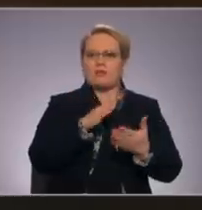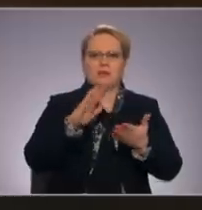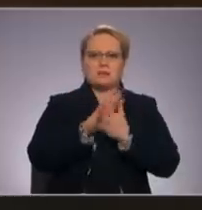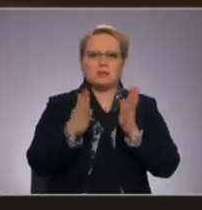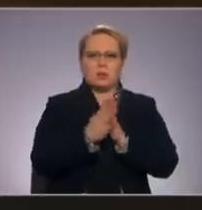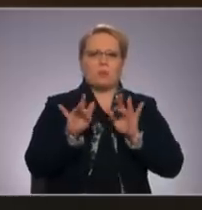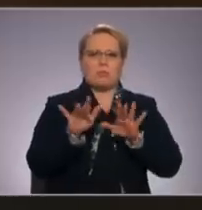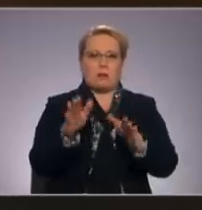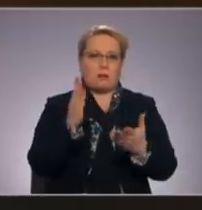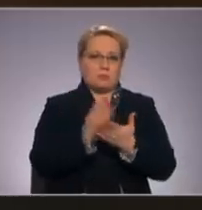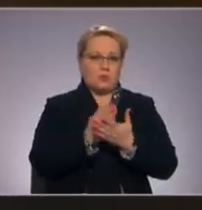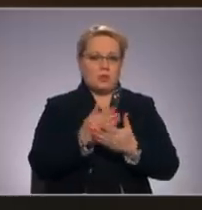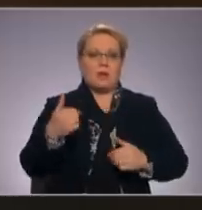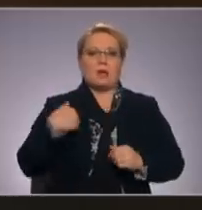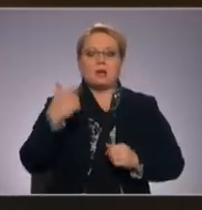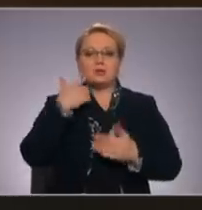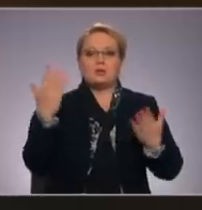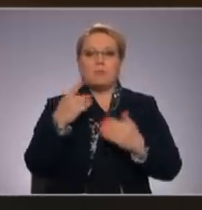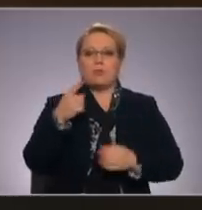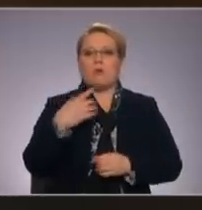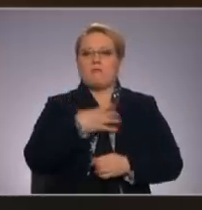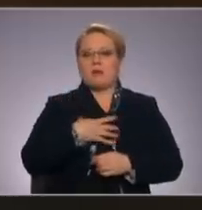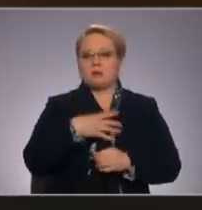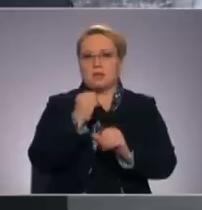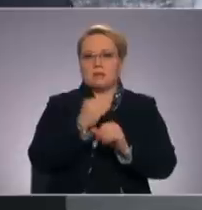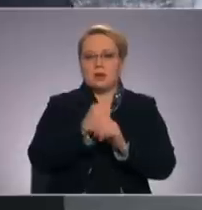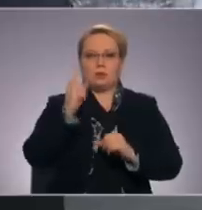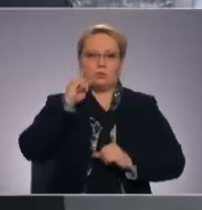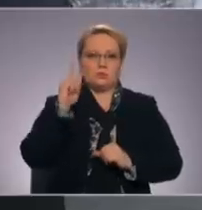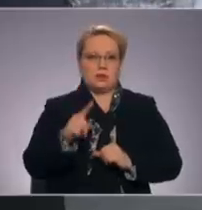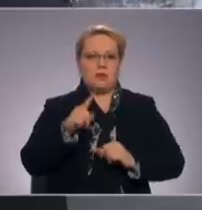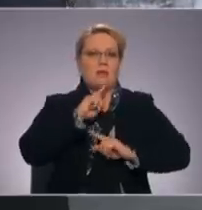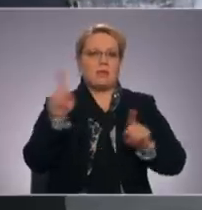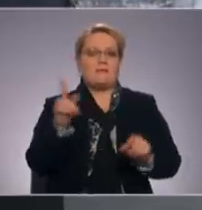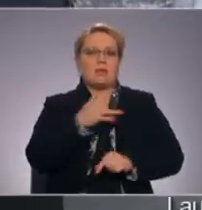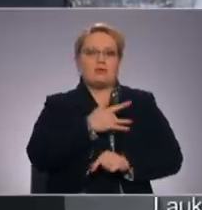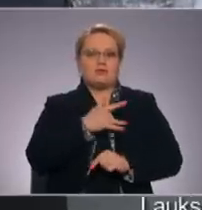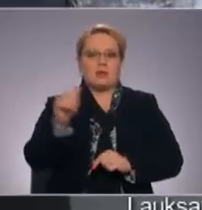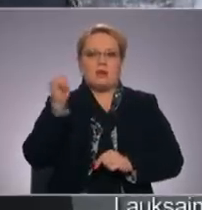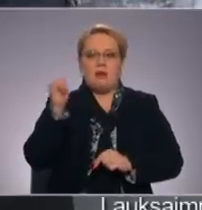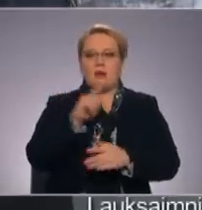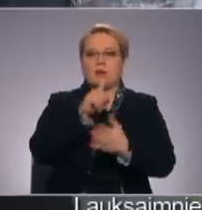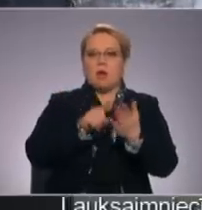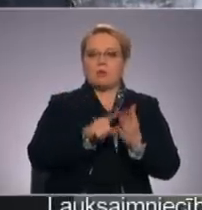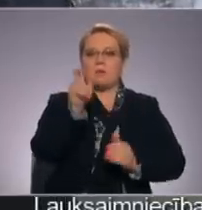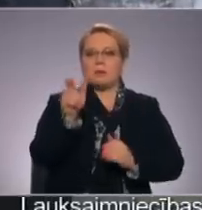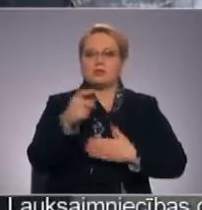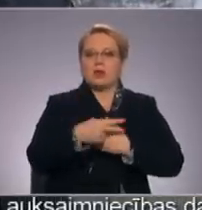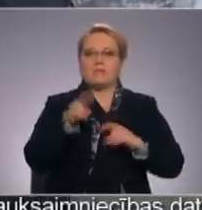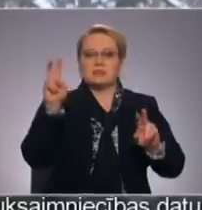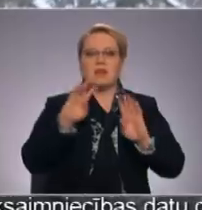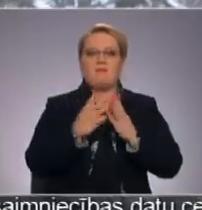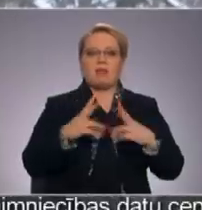notiek nesaskaņotas darbības. Es domāju, ka to vajadzētu darīt, zināt. Dīvaini šķiet arī tas, ka vakar jautājot pasažieru vilcienu